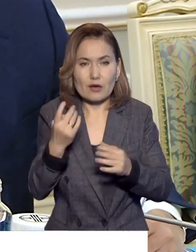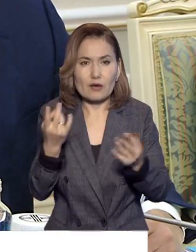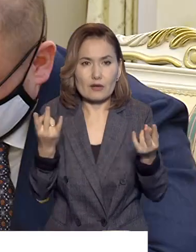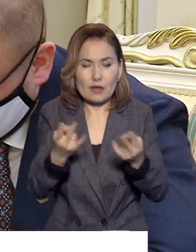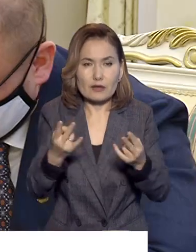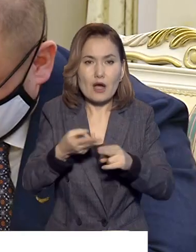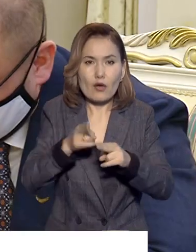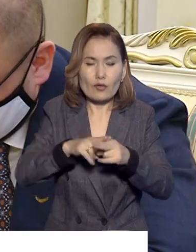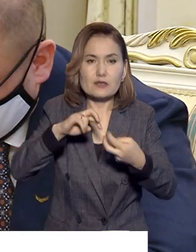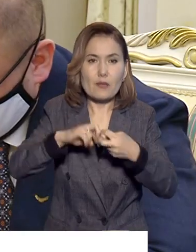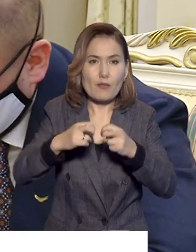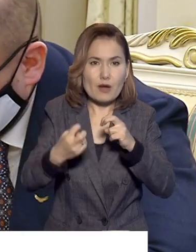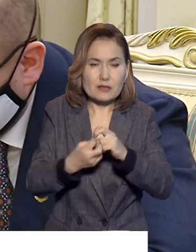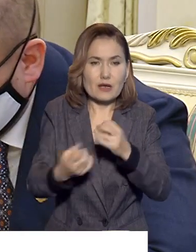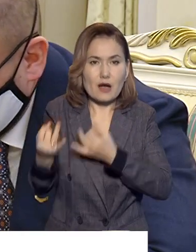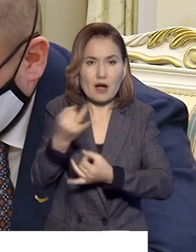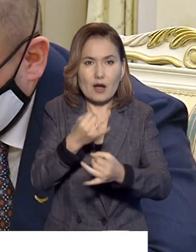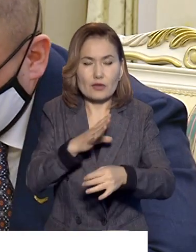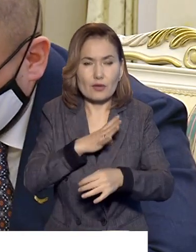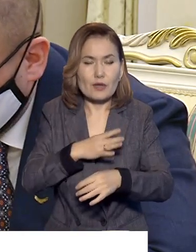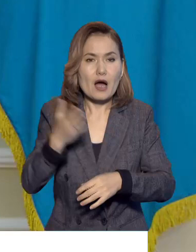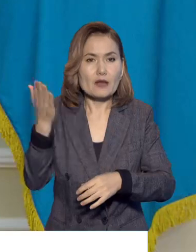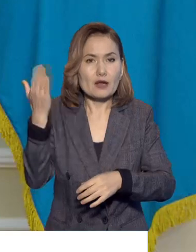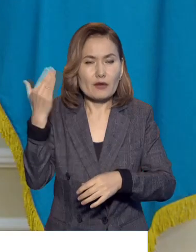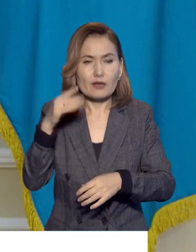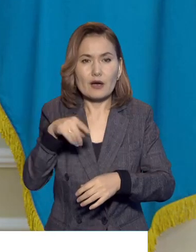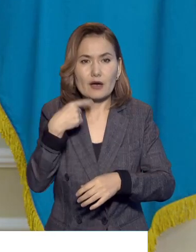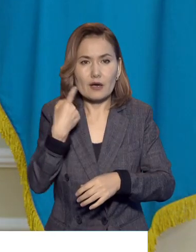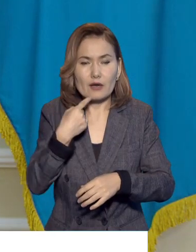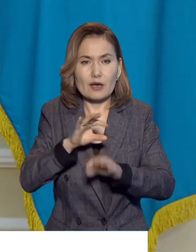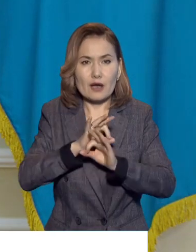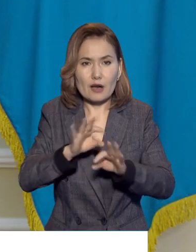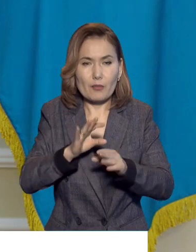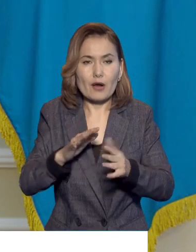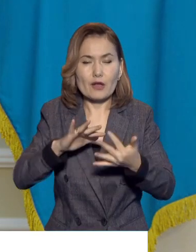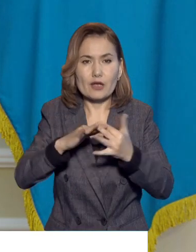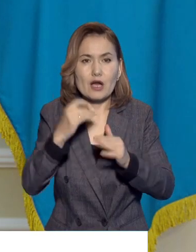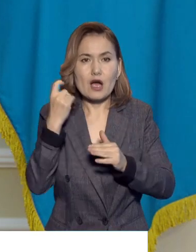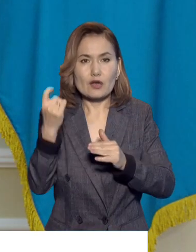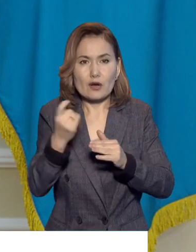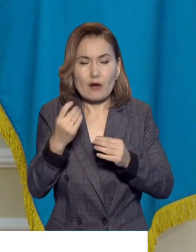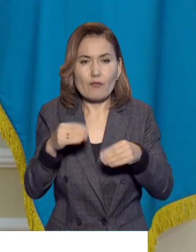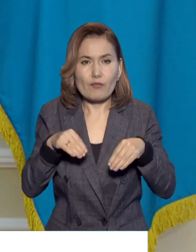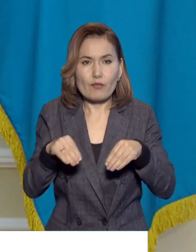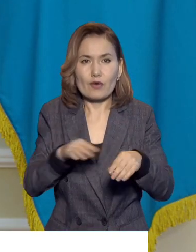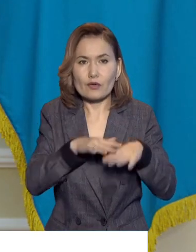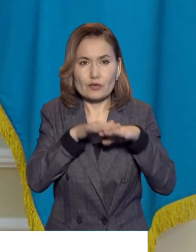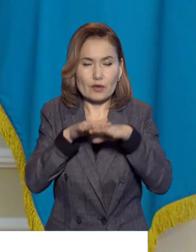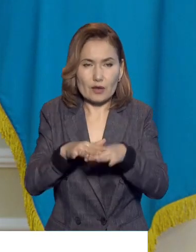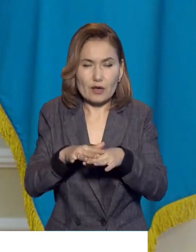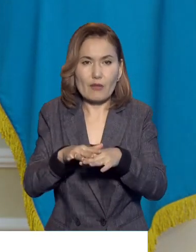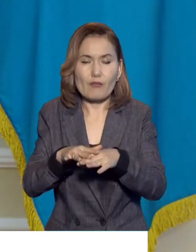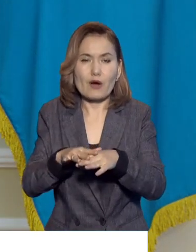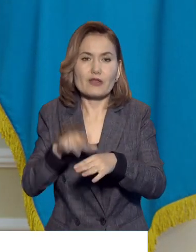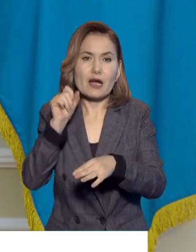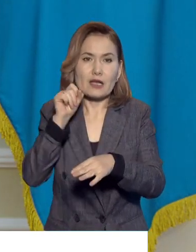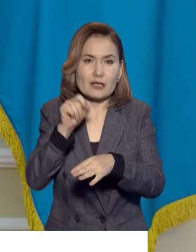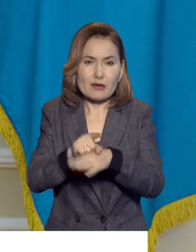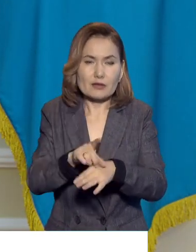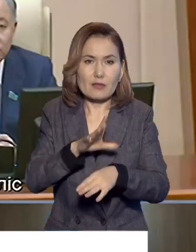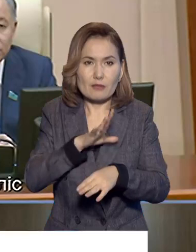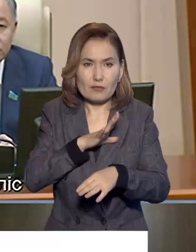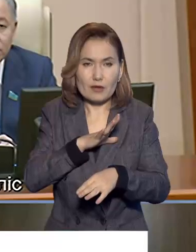көтеріледі. Мен бұған дейін субсидиялау тәсілдерін қайта қарау қажеттігі туралы тапсырма берген